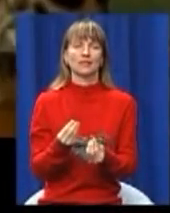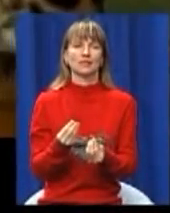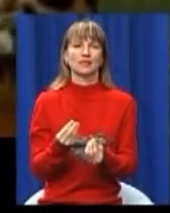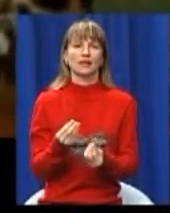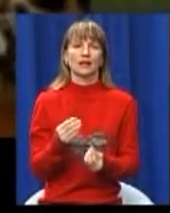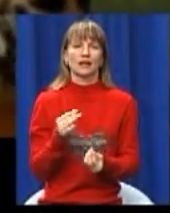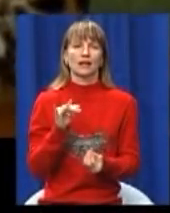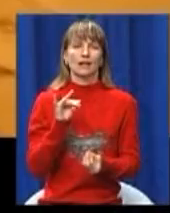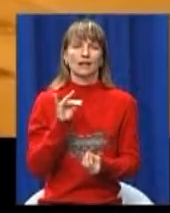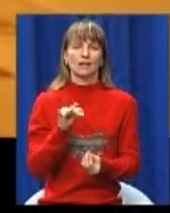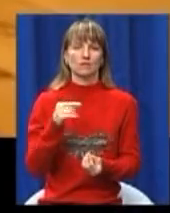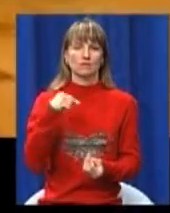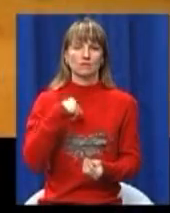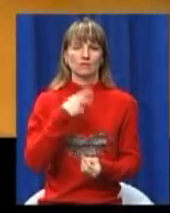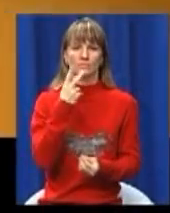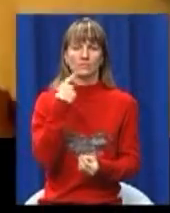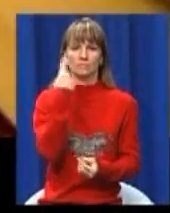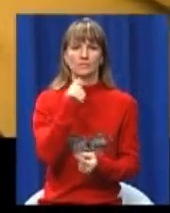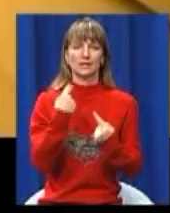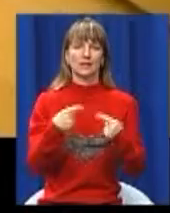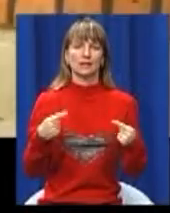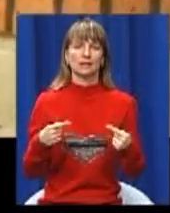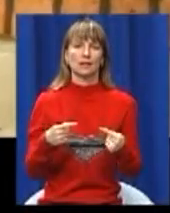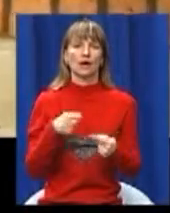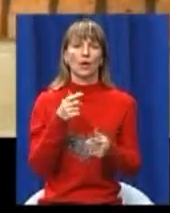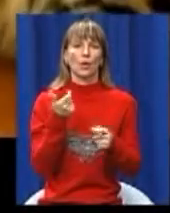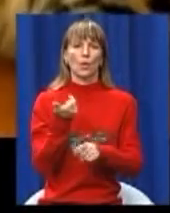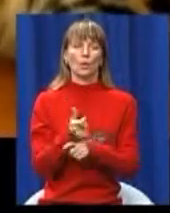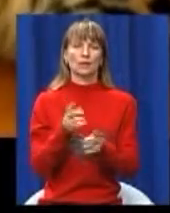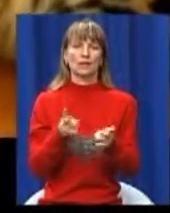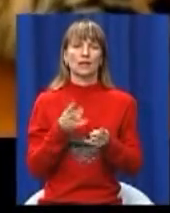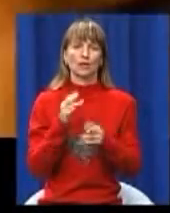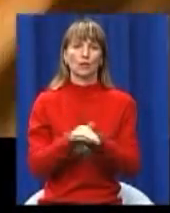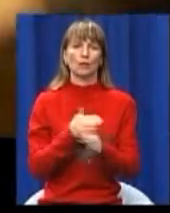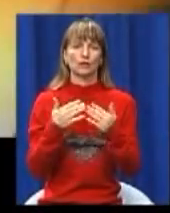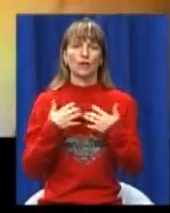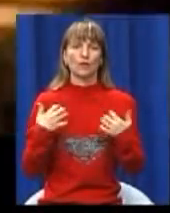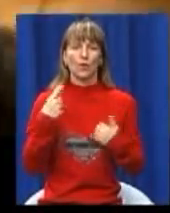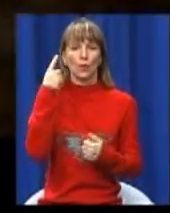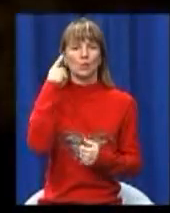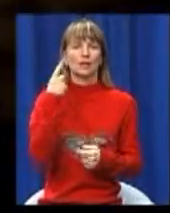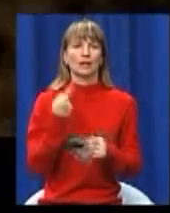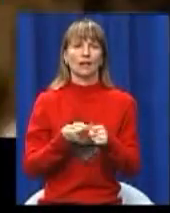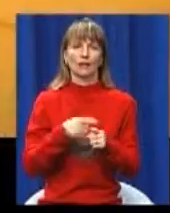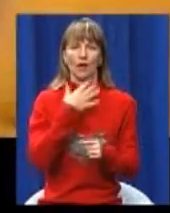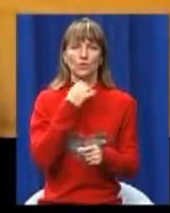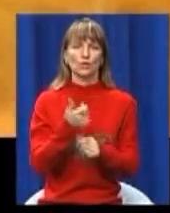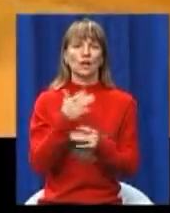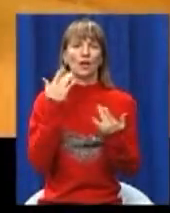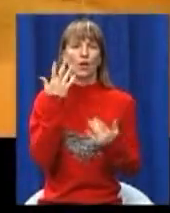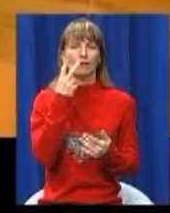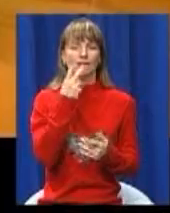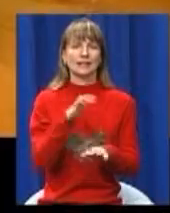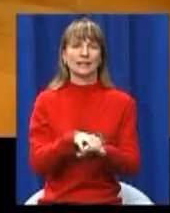допитливість. Вигляд у Савани грізний, та насправді ця вусата – мила і ласкава домашня тварина. Впізнати цю красуню дуже легко. Коли